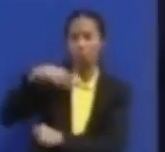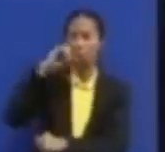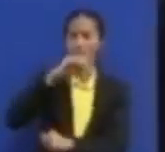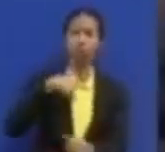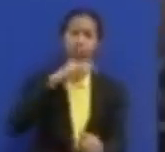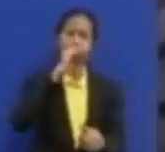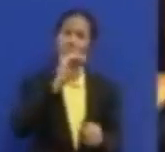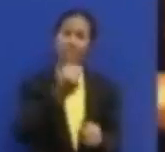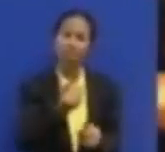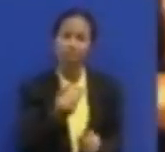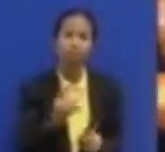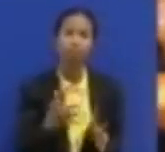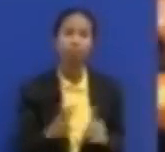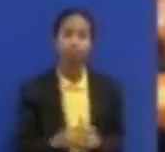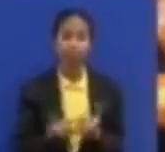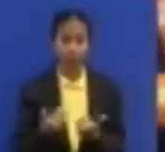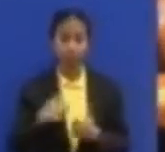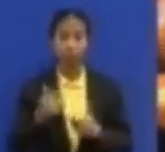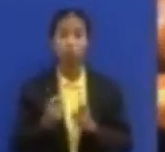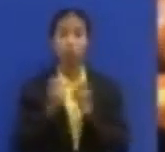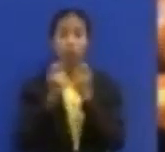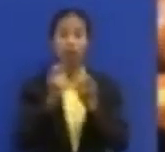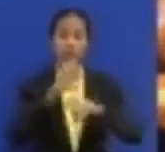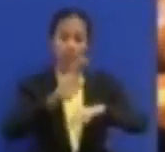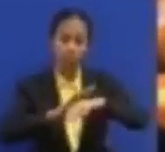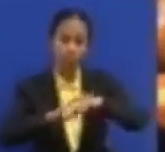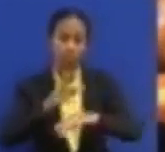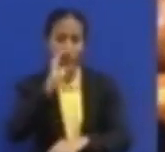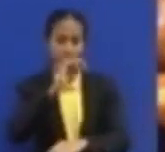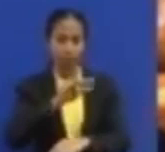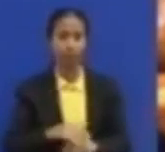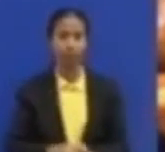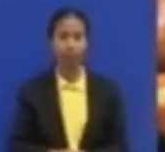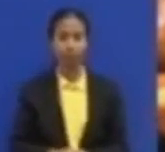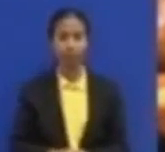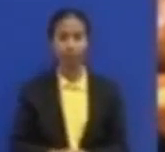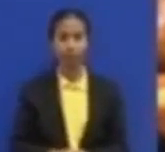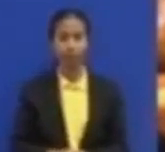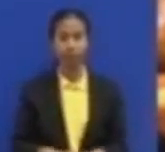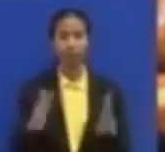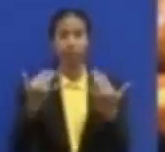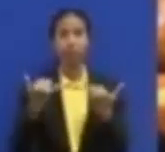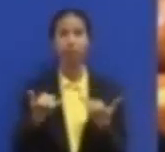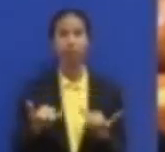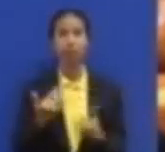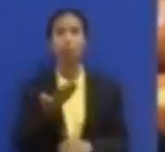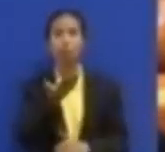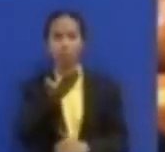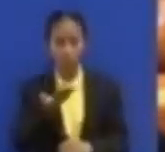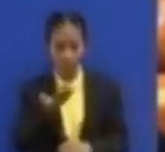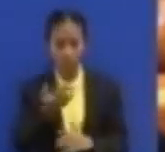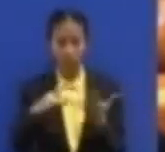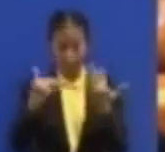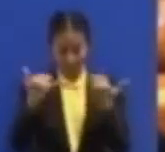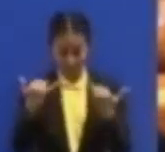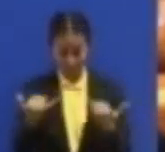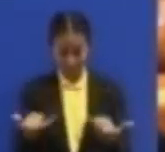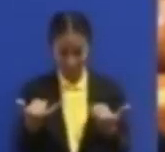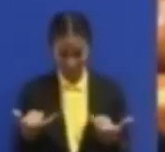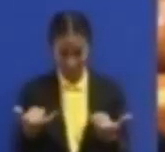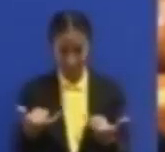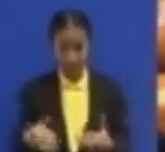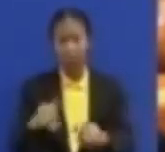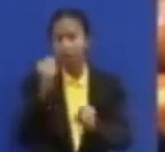ฉะนั้นก็ขออนุญาตย้ำกับท่านประธานอีกครั้งหนึ่งครับว่าวันนี้ขอให้สภาแห่งนี้ได้ทำหน้าที่อย่างส